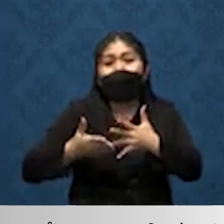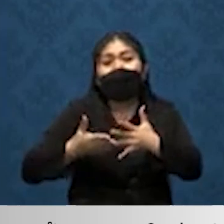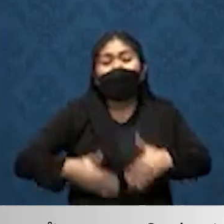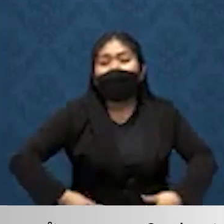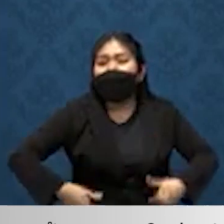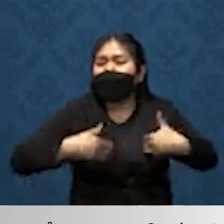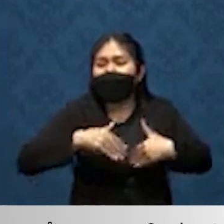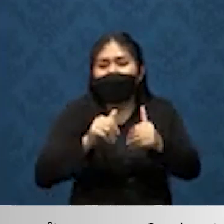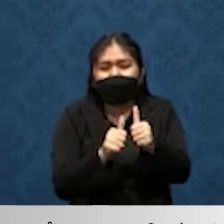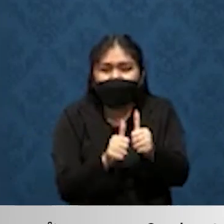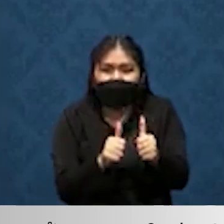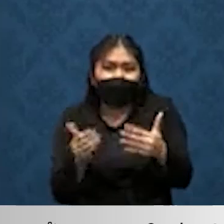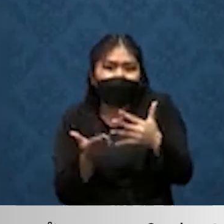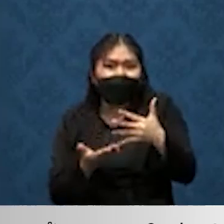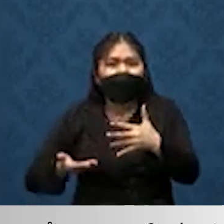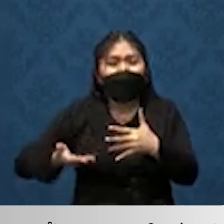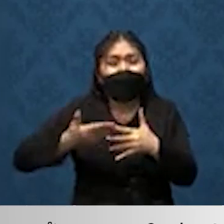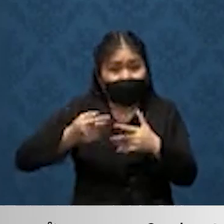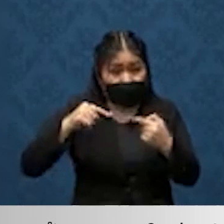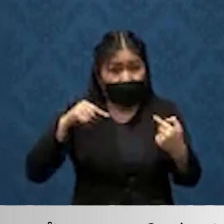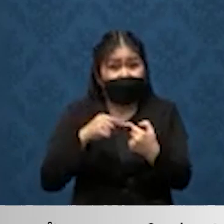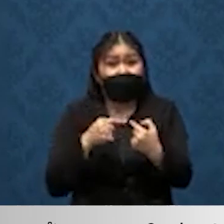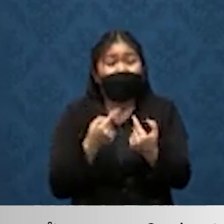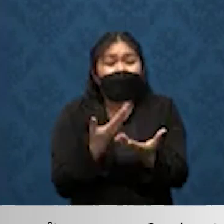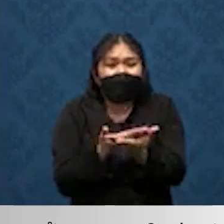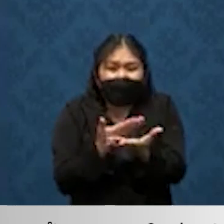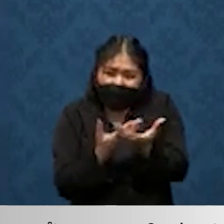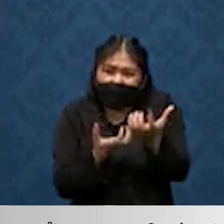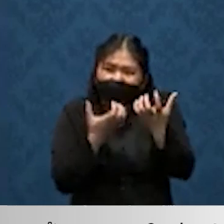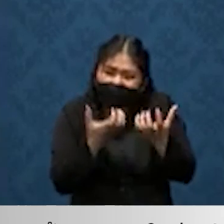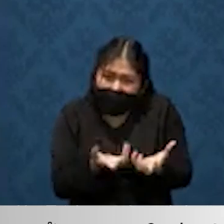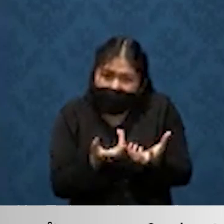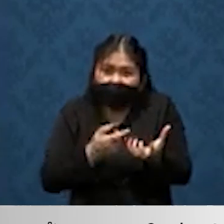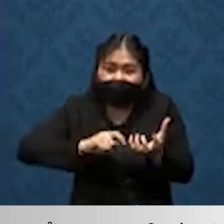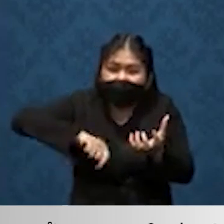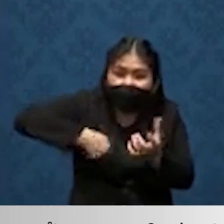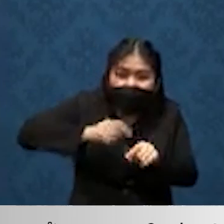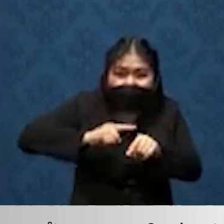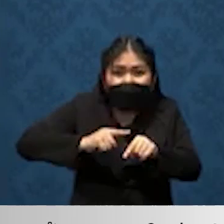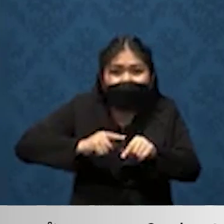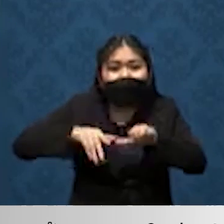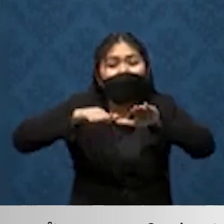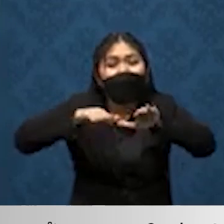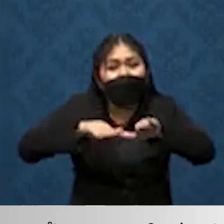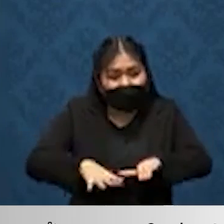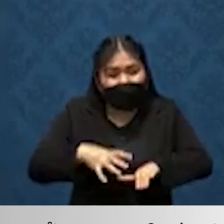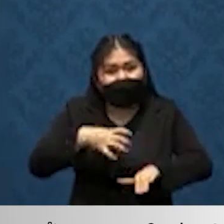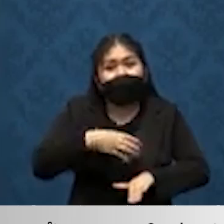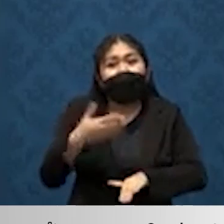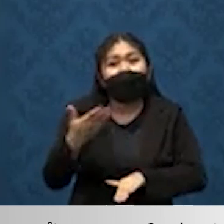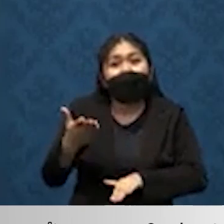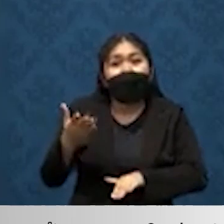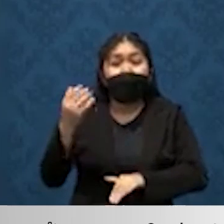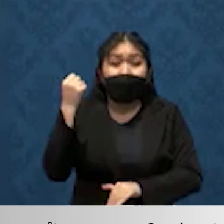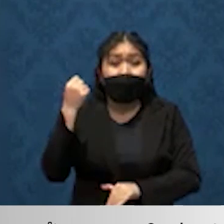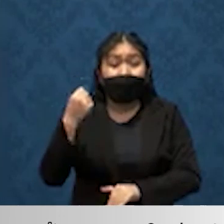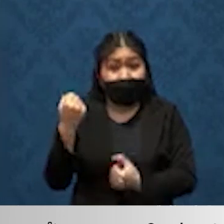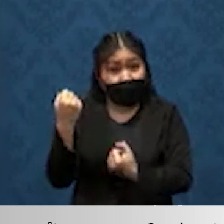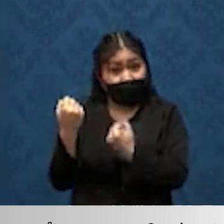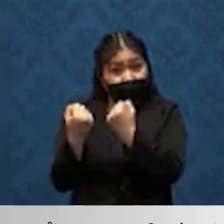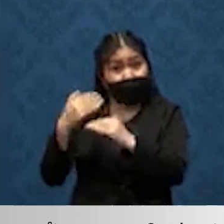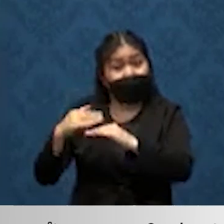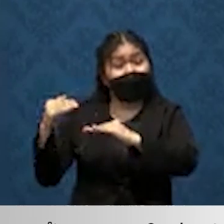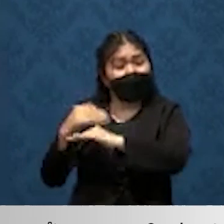ดีขึ้นและลดฮ้าระค่าของชีพล่งดิชั่นจงขอให้การลไฟฟาขนส่งวนชนแงประเทศไย